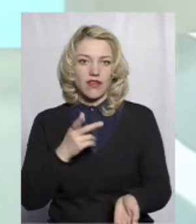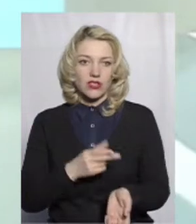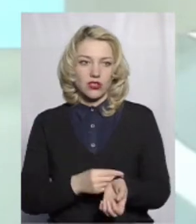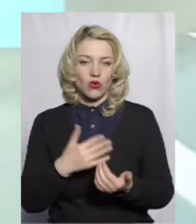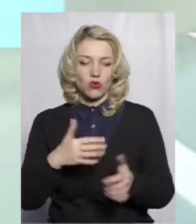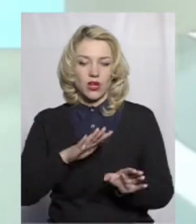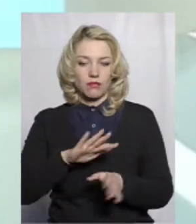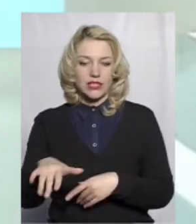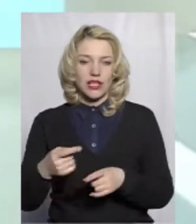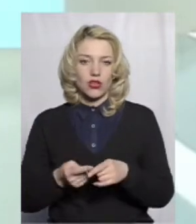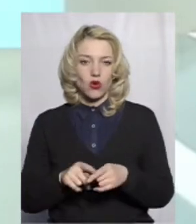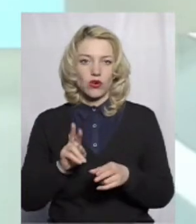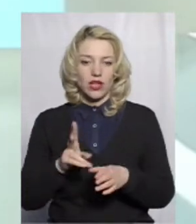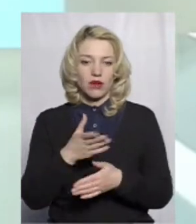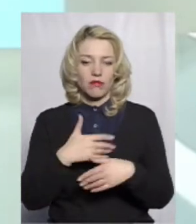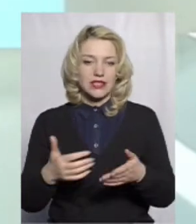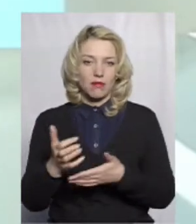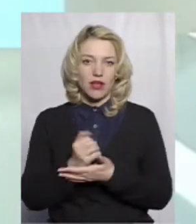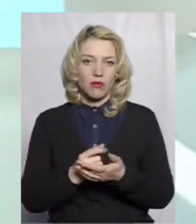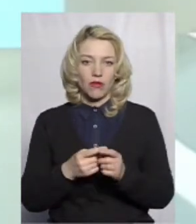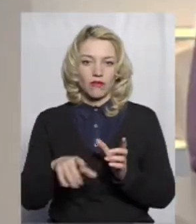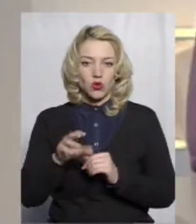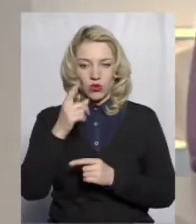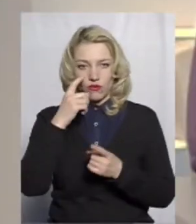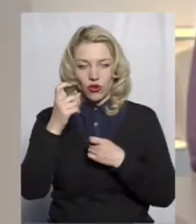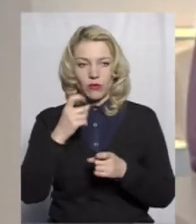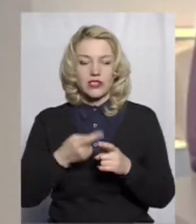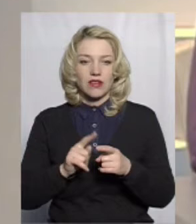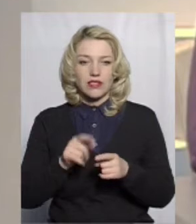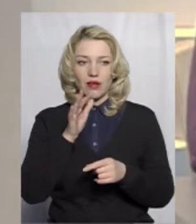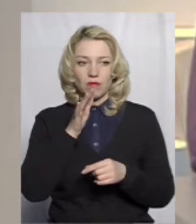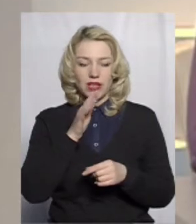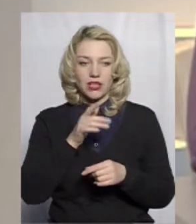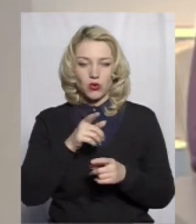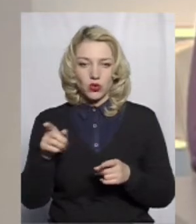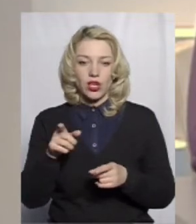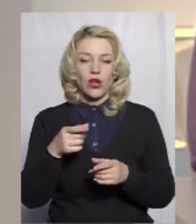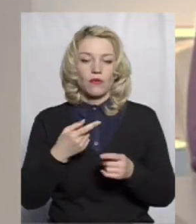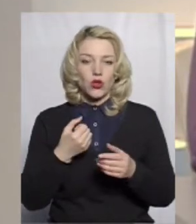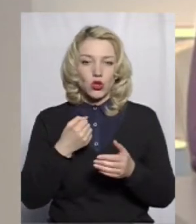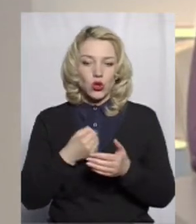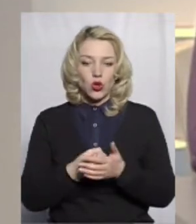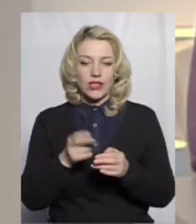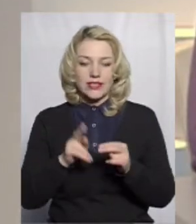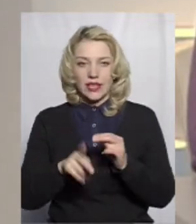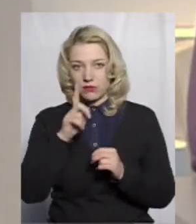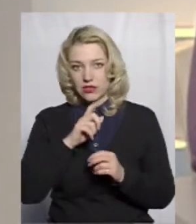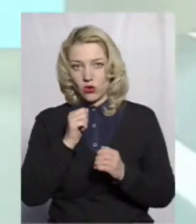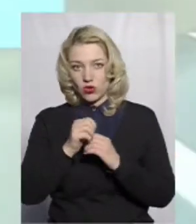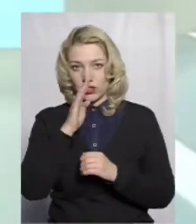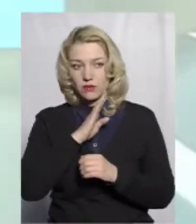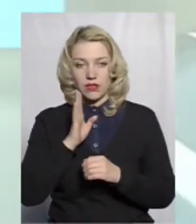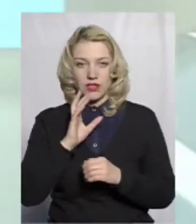уже після того, як ми зберемо всю інформацію, але і в цей період до кінця місяця кожен із батьків за